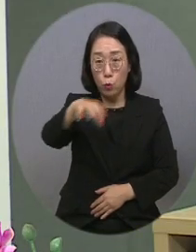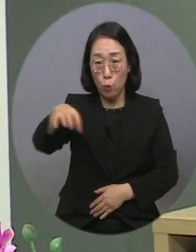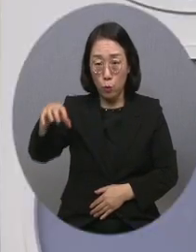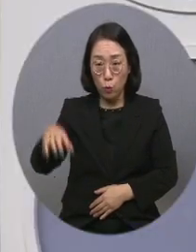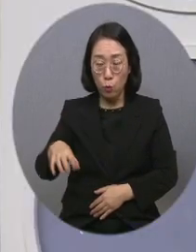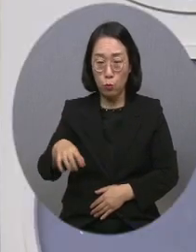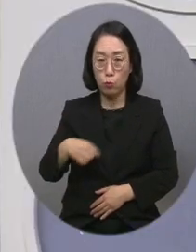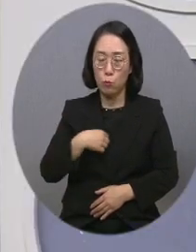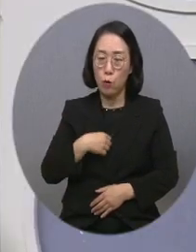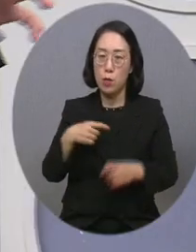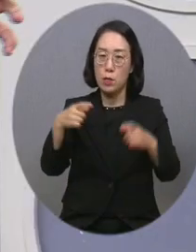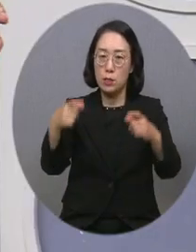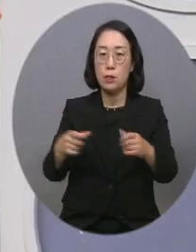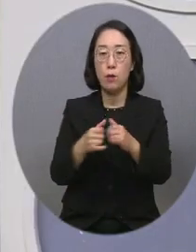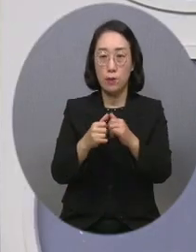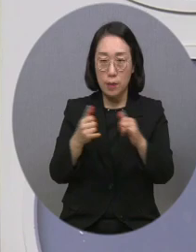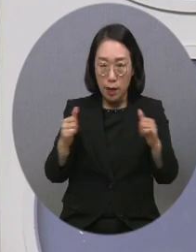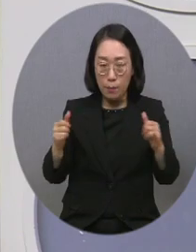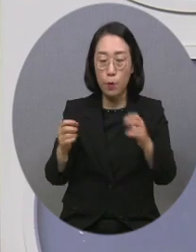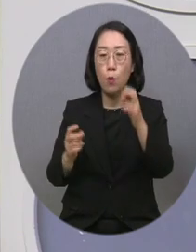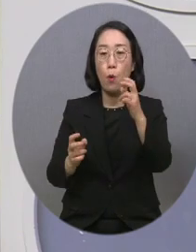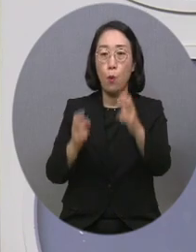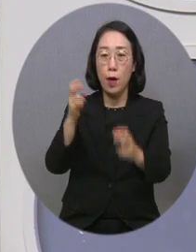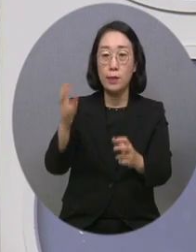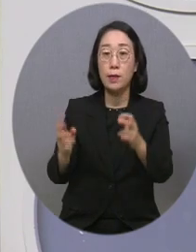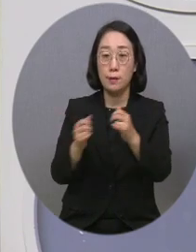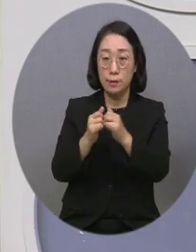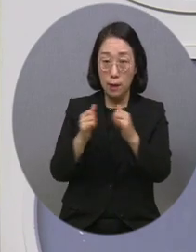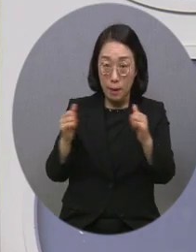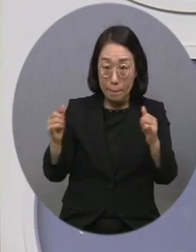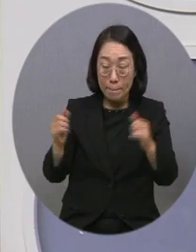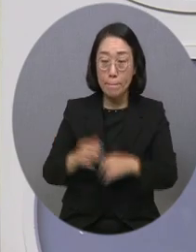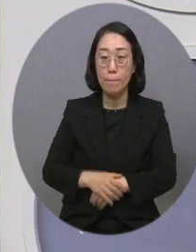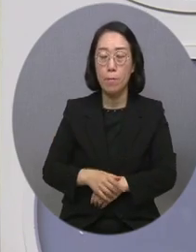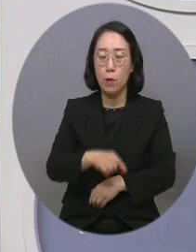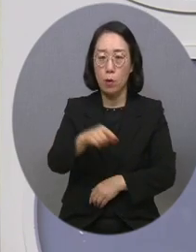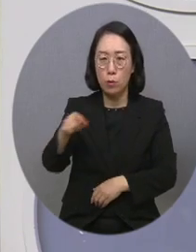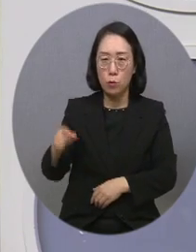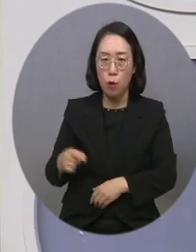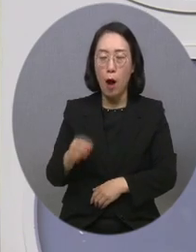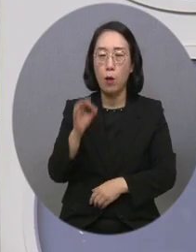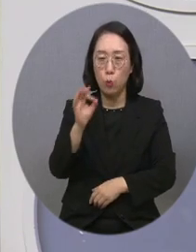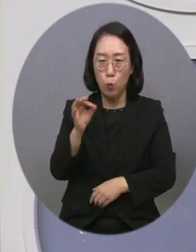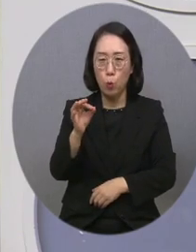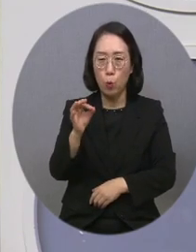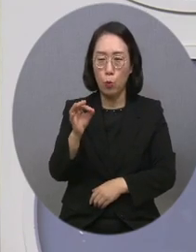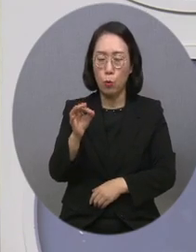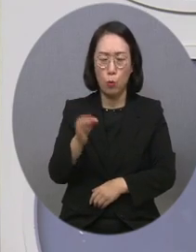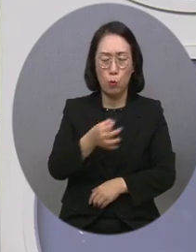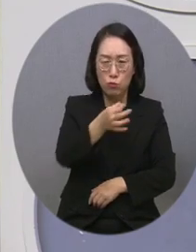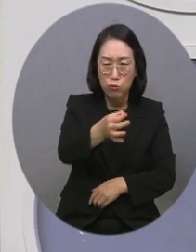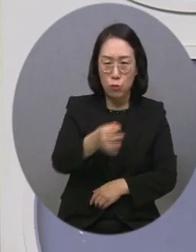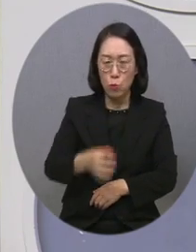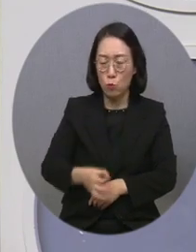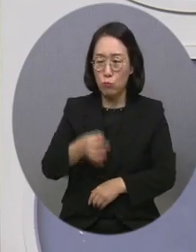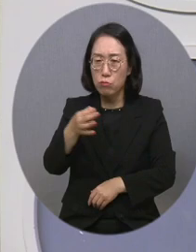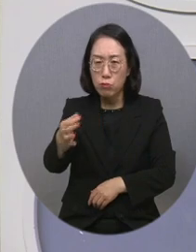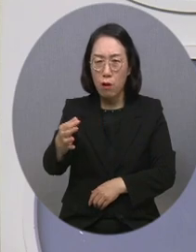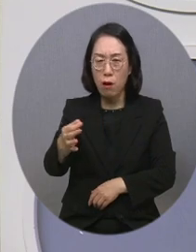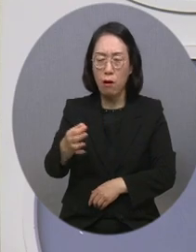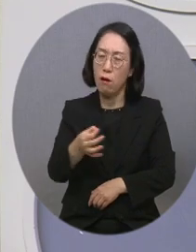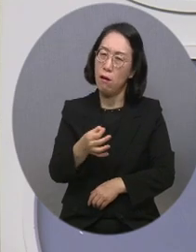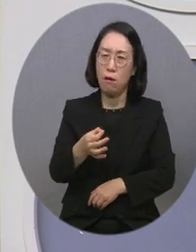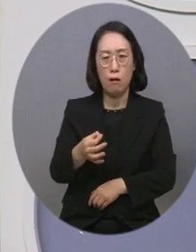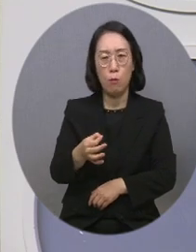주민들이라 할지, 그 기업인들이라 할지 이런 분들이 그 모금에 대한 피로도가 많이 쌓이죠. 그러니까 이제 거기에서